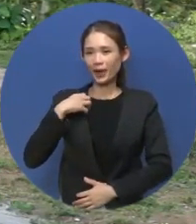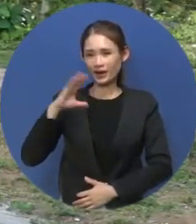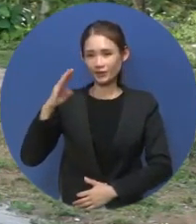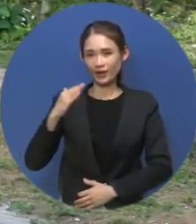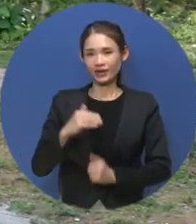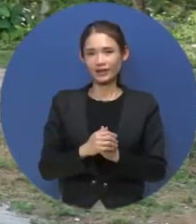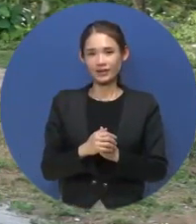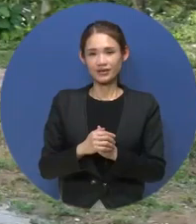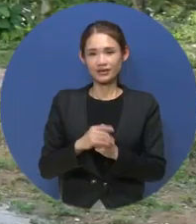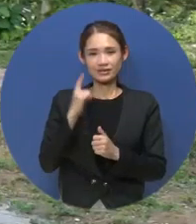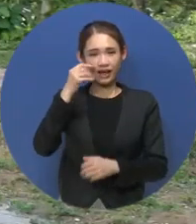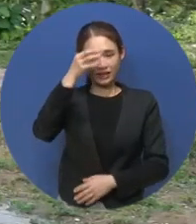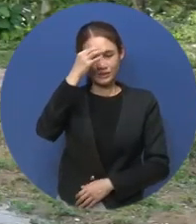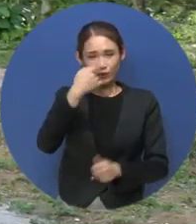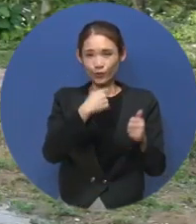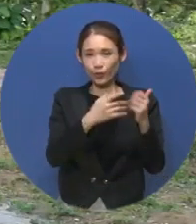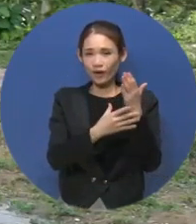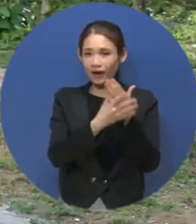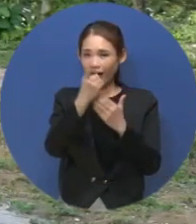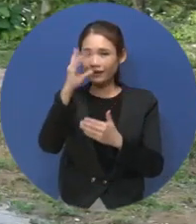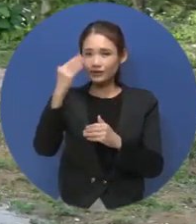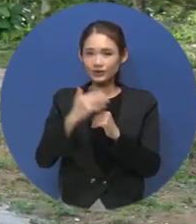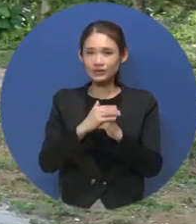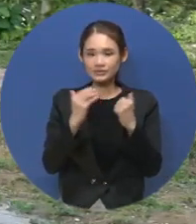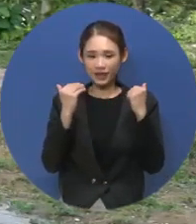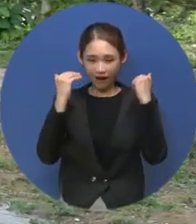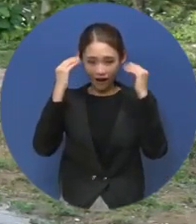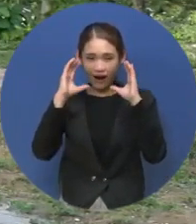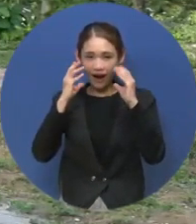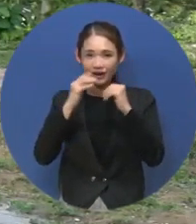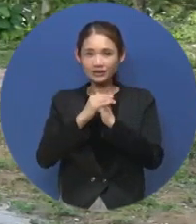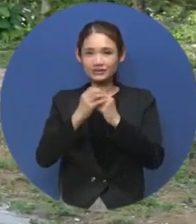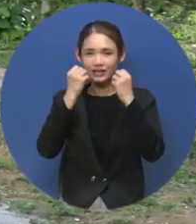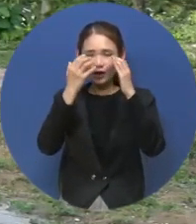자유를 목격한 장면이 생생히 담겨 있습니다.